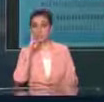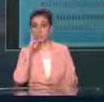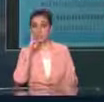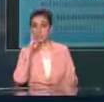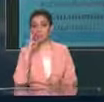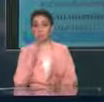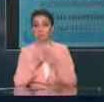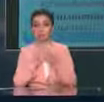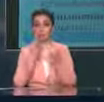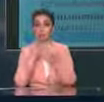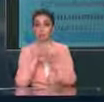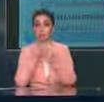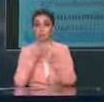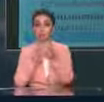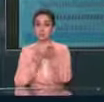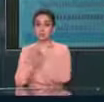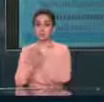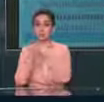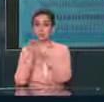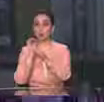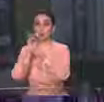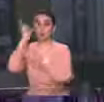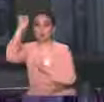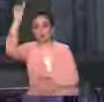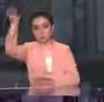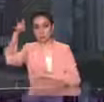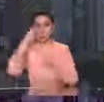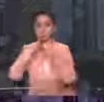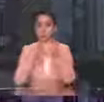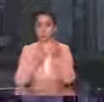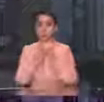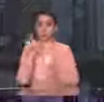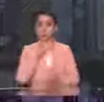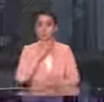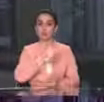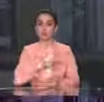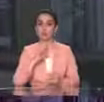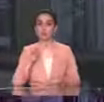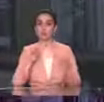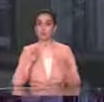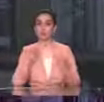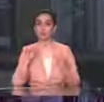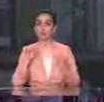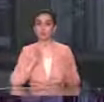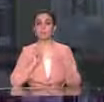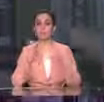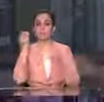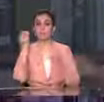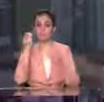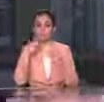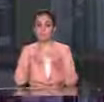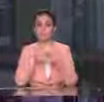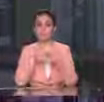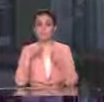которую должны заплатить людям отправленных в командировку здесь нужно использовать командированный например сломленная